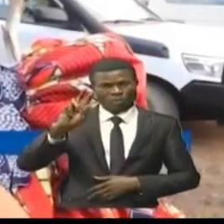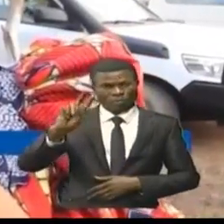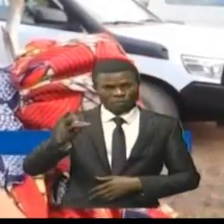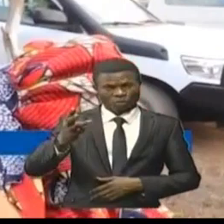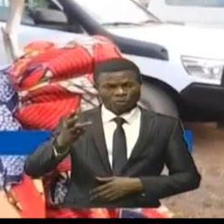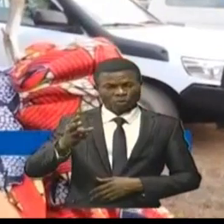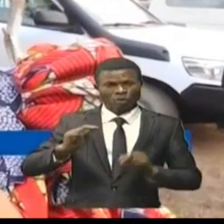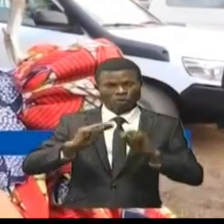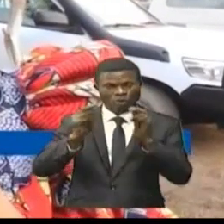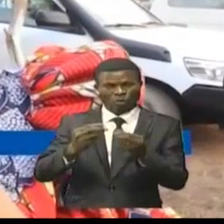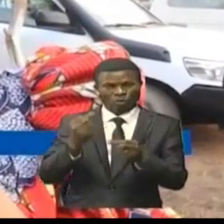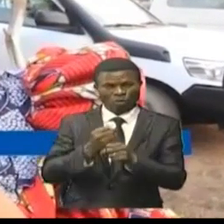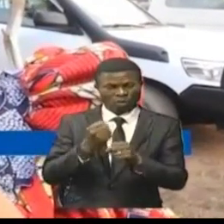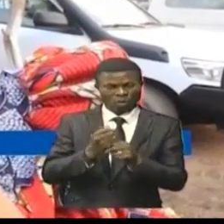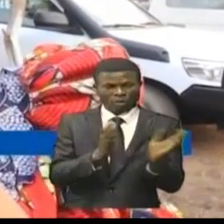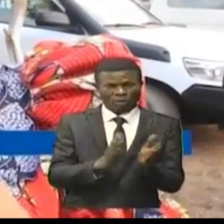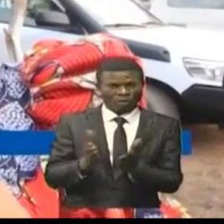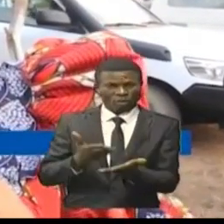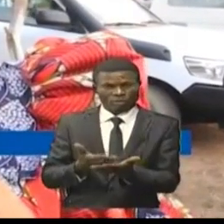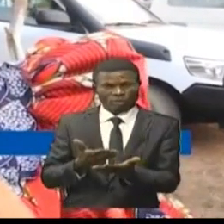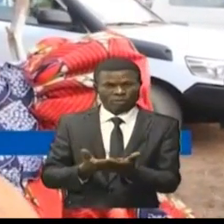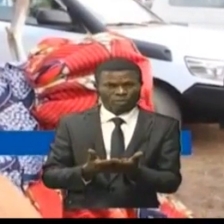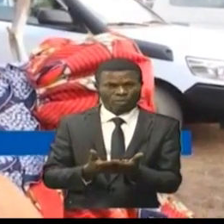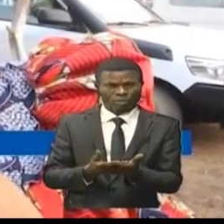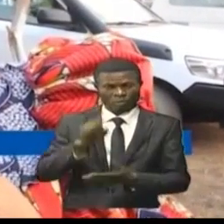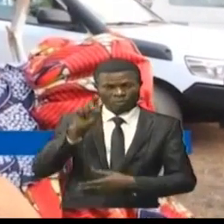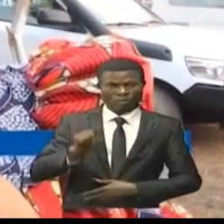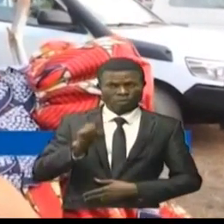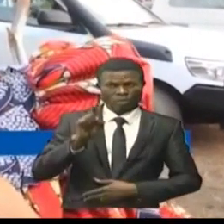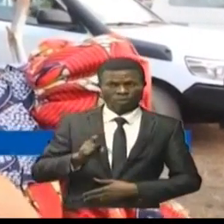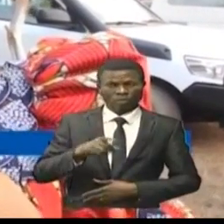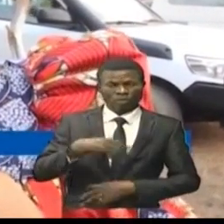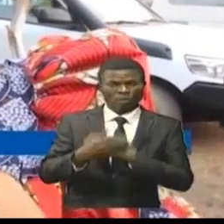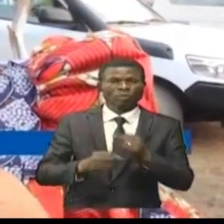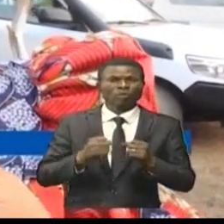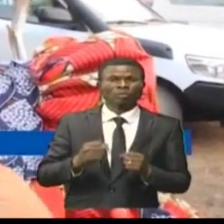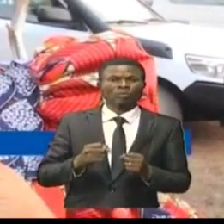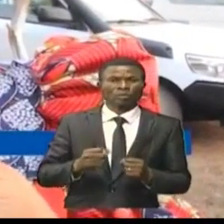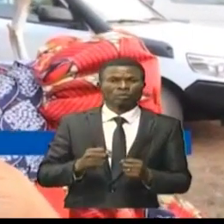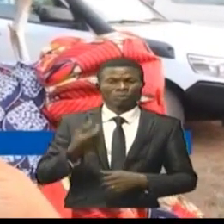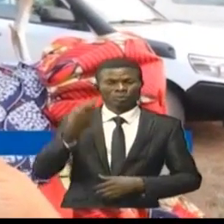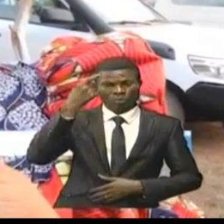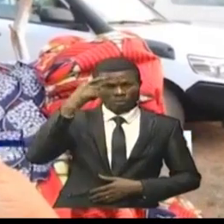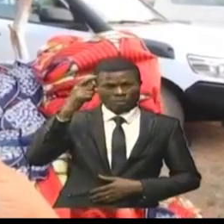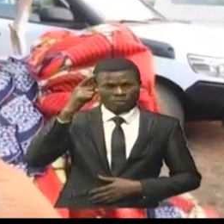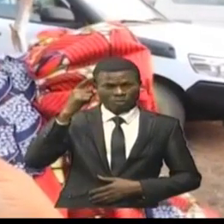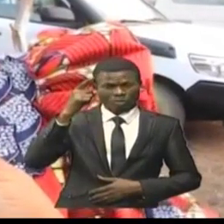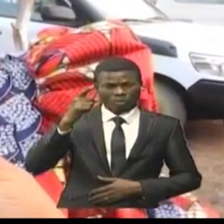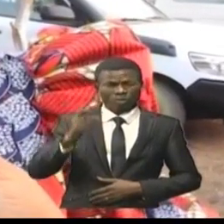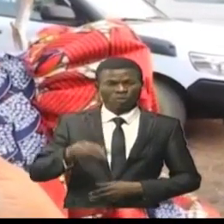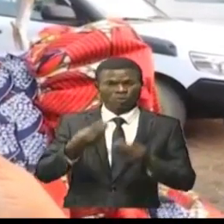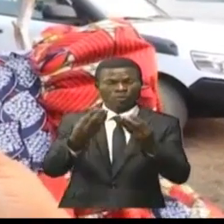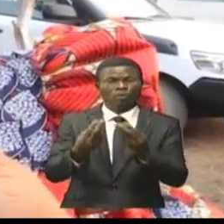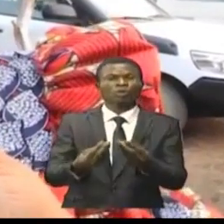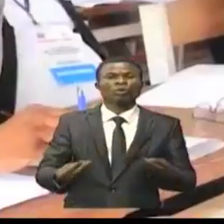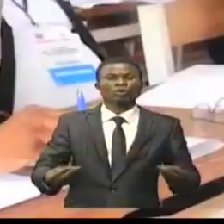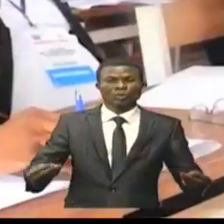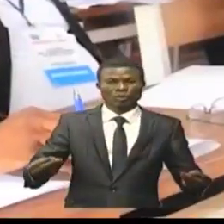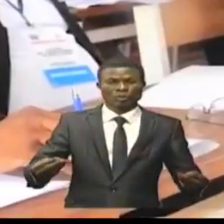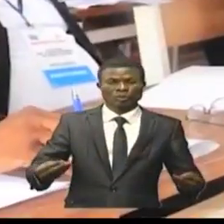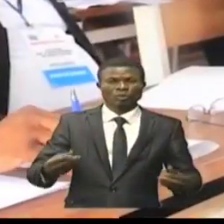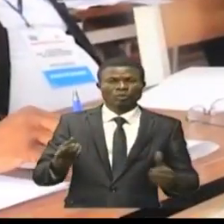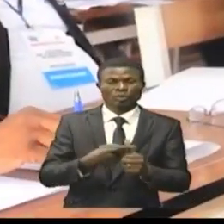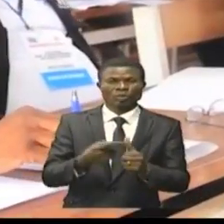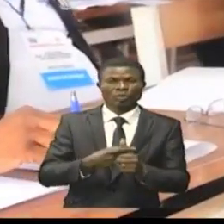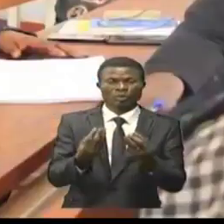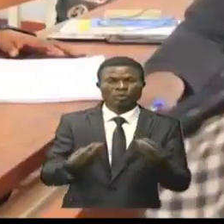génération, d'après les travaux que nous avons eus, doit se mobiliser pour emmener des ressources, surtout des